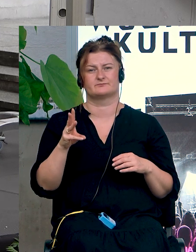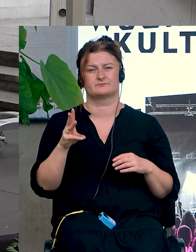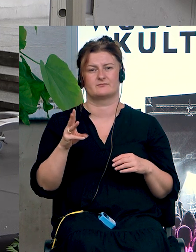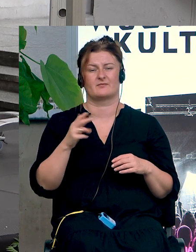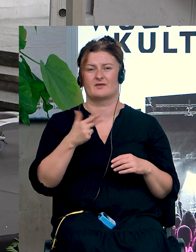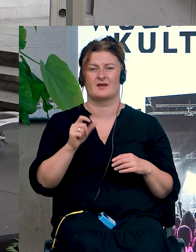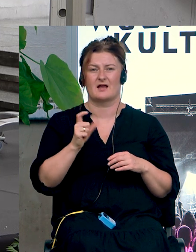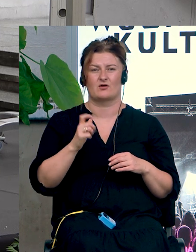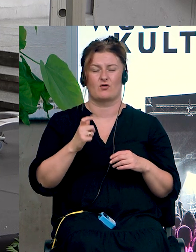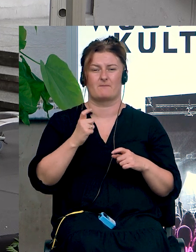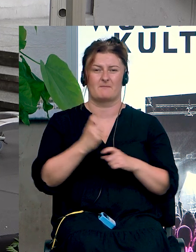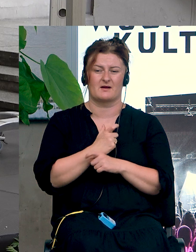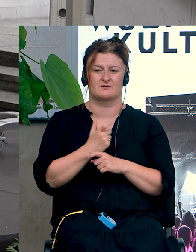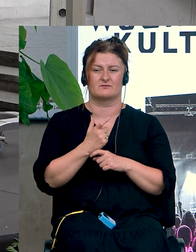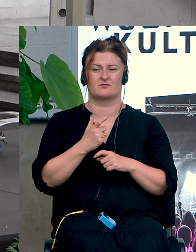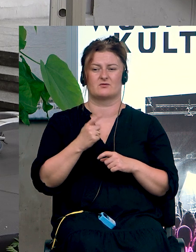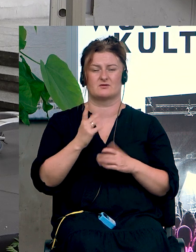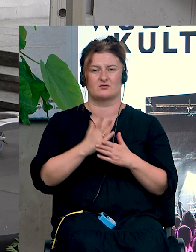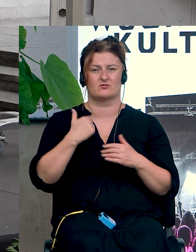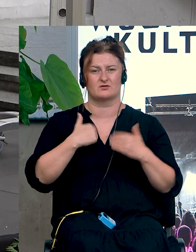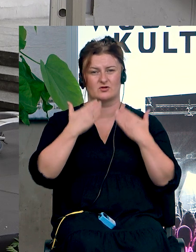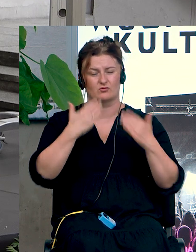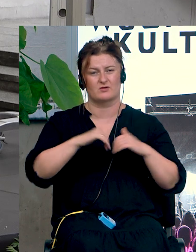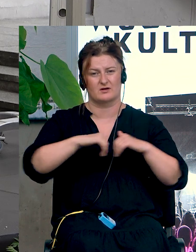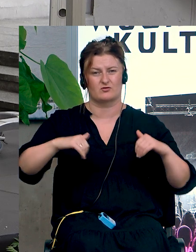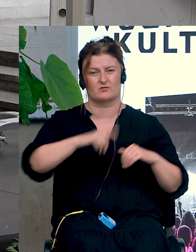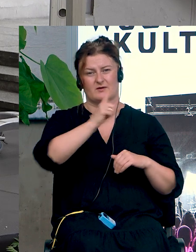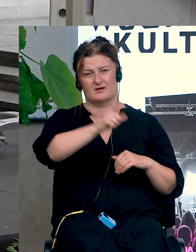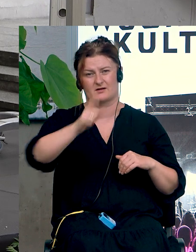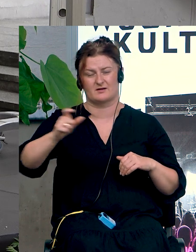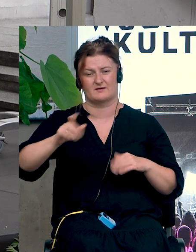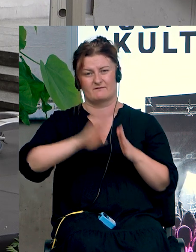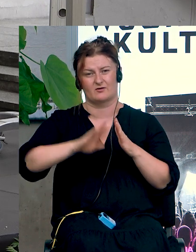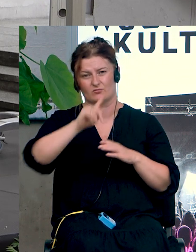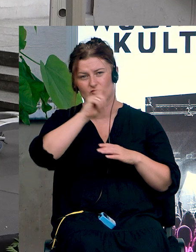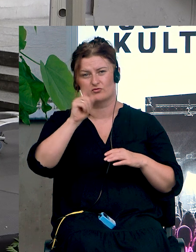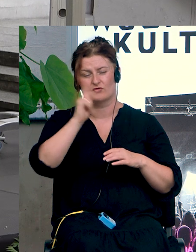а кожному особисто, як звичайним людям, які прийняли рішення бути з нами.